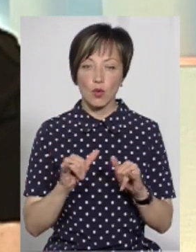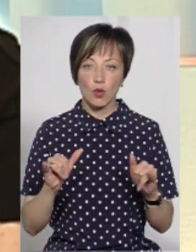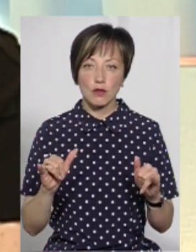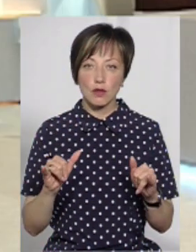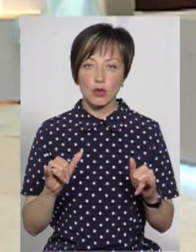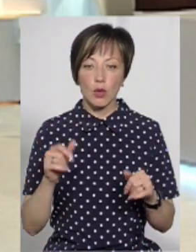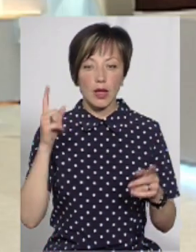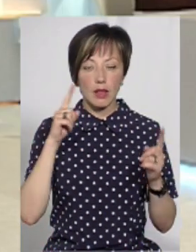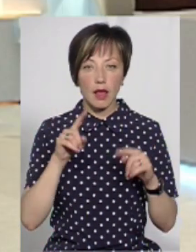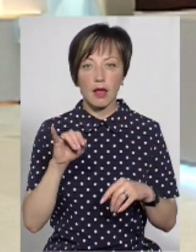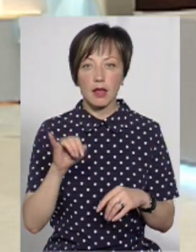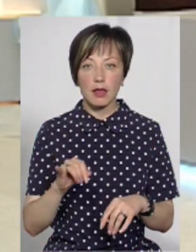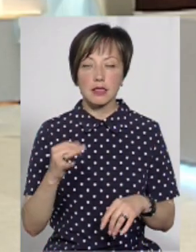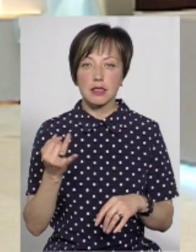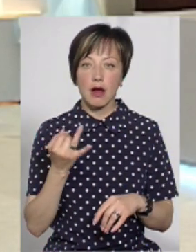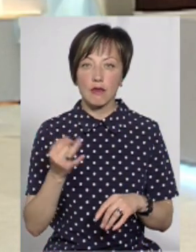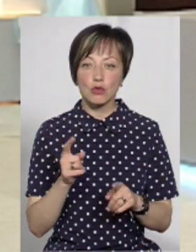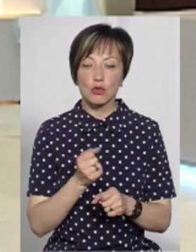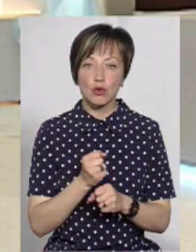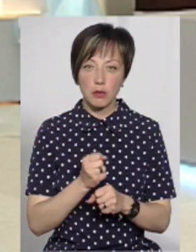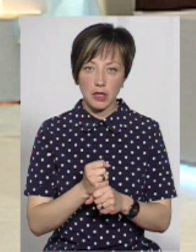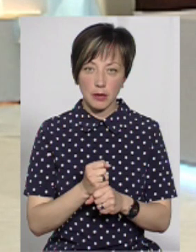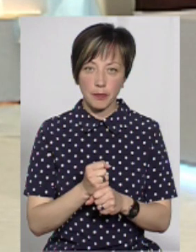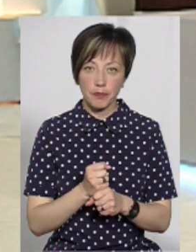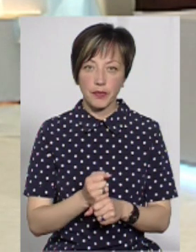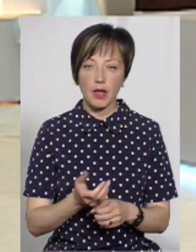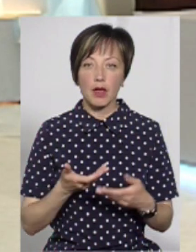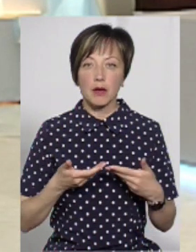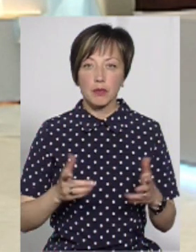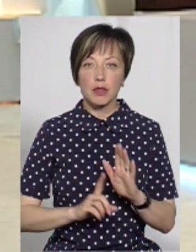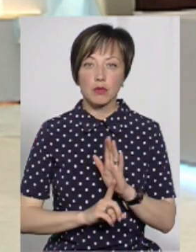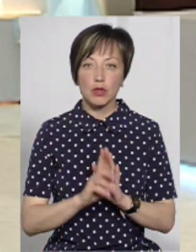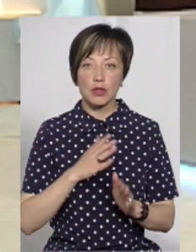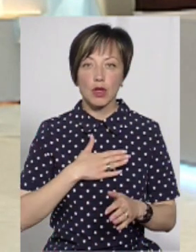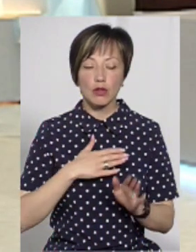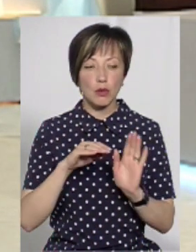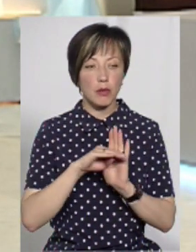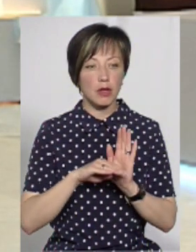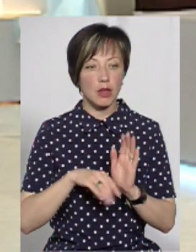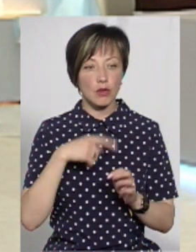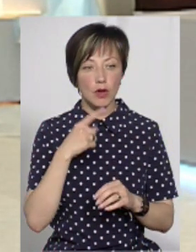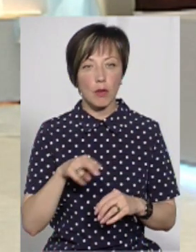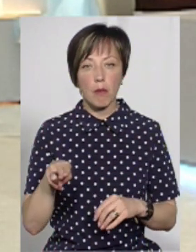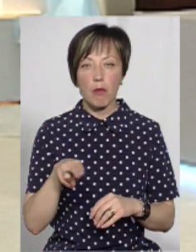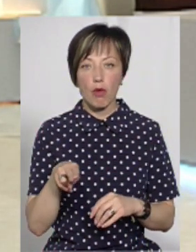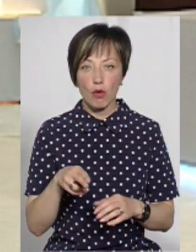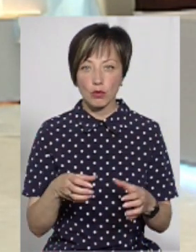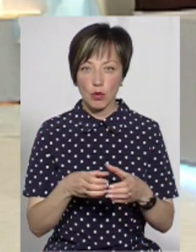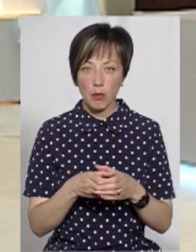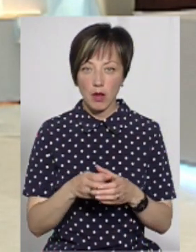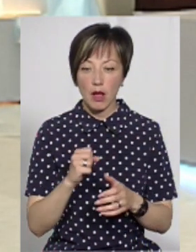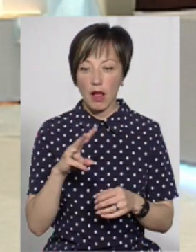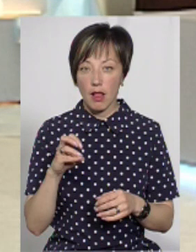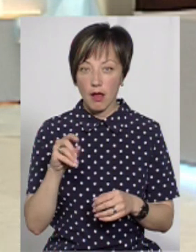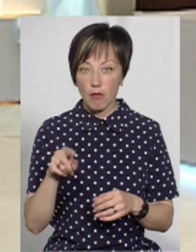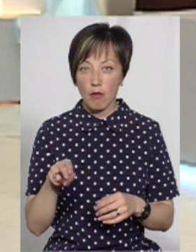розвитку ідеї і які зацікавлені щось робити. Ми на початку нашої передачі говорили про Полонську громаду, але